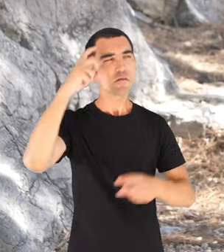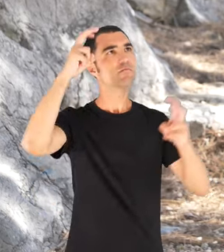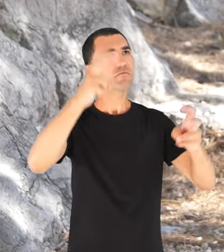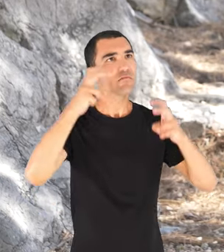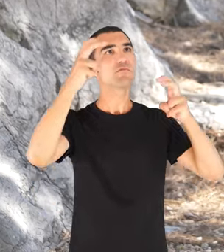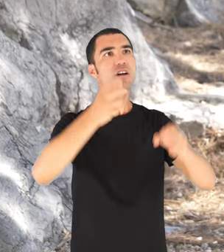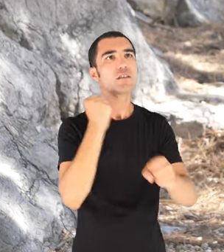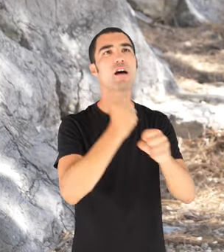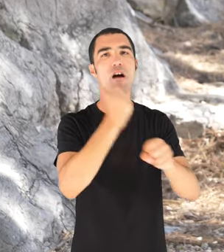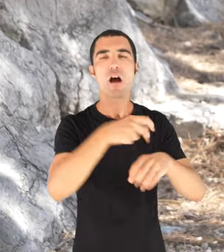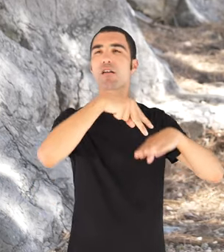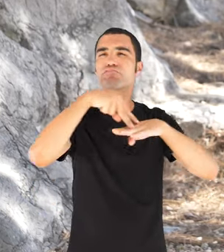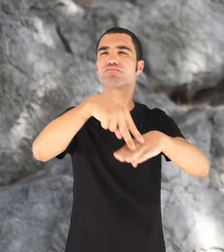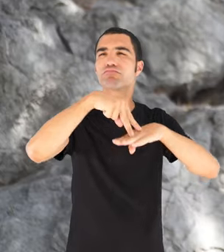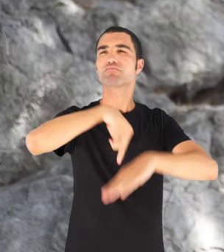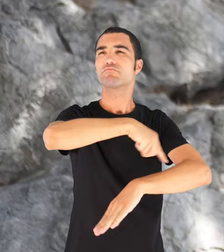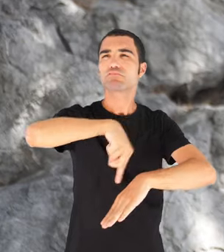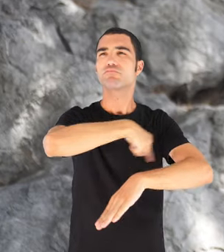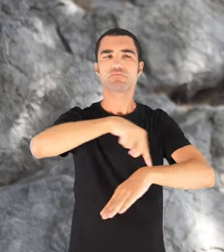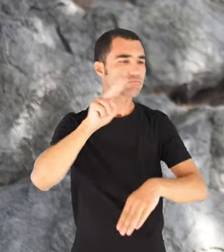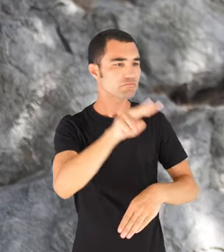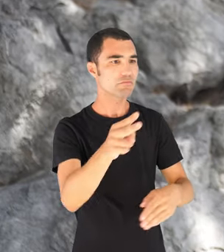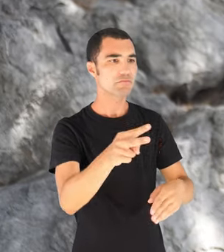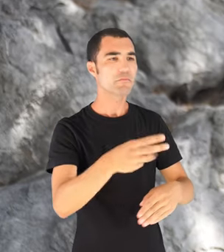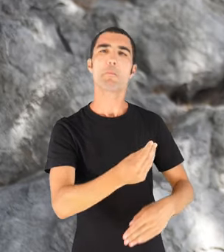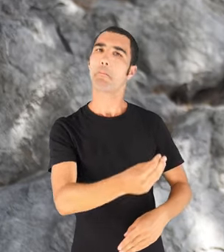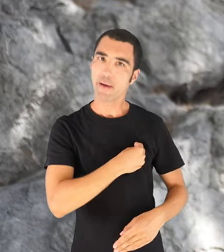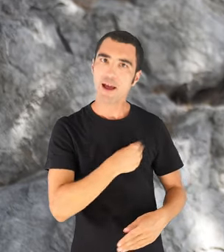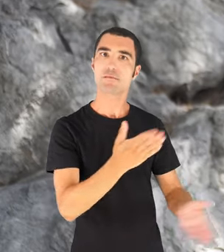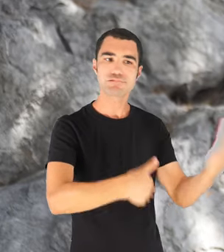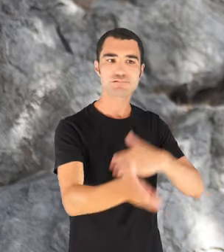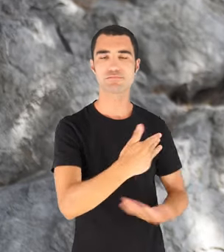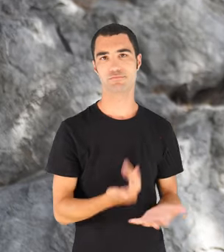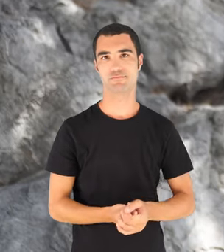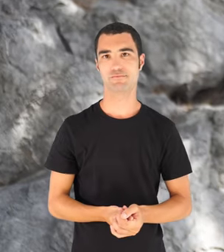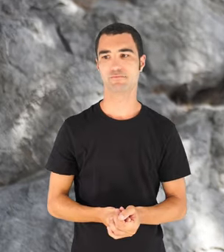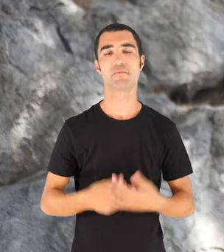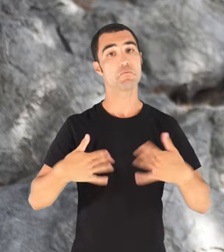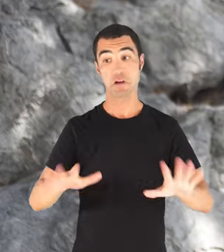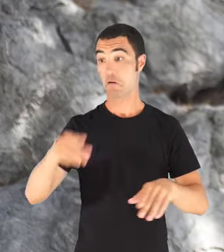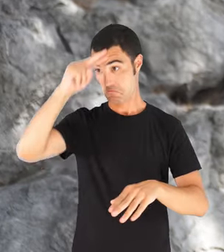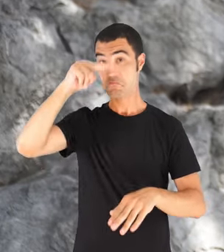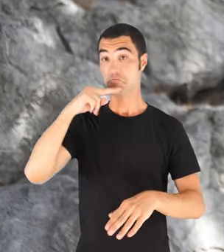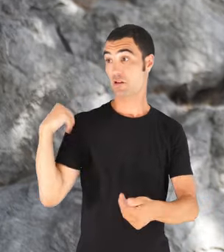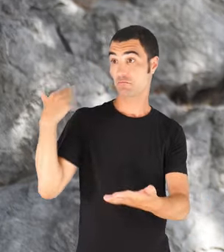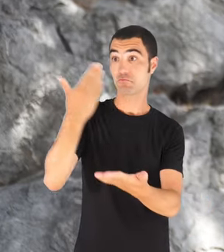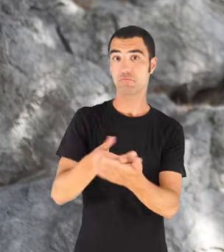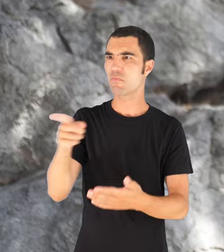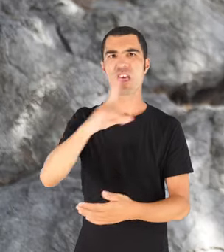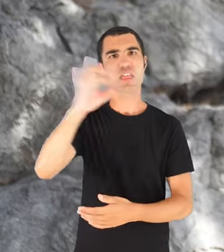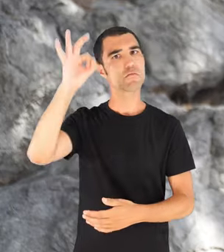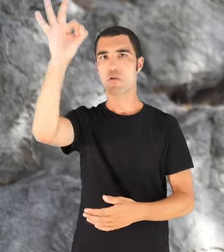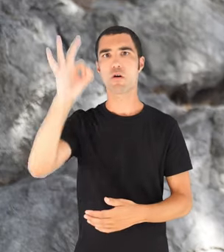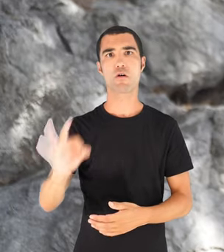hores damunt d'aquell barco és... El que són les xarxes les arregla... Fins ara, mon pare, pràcticament